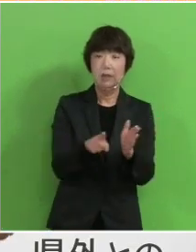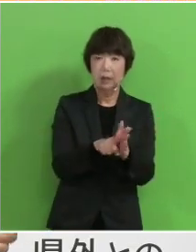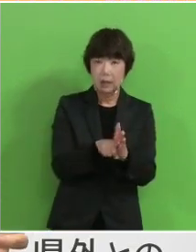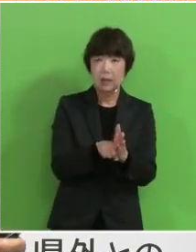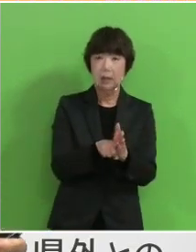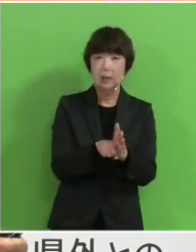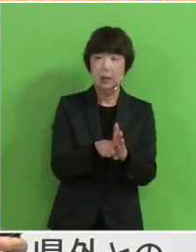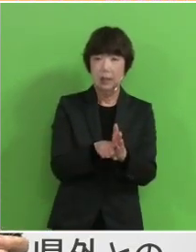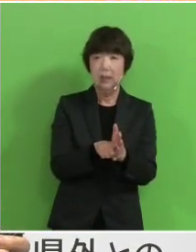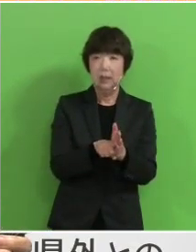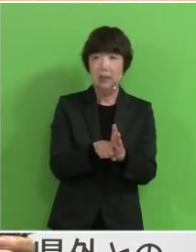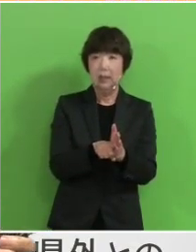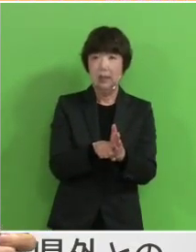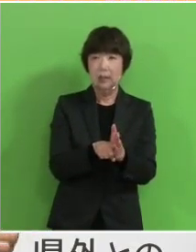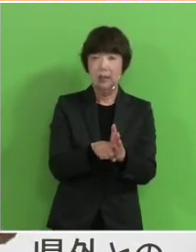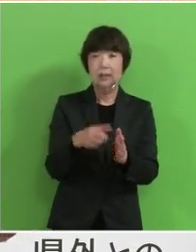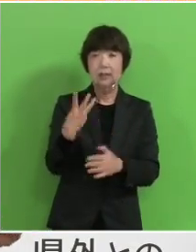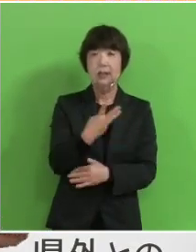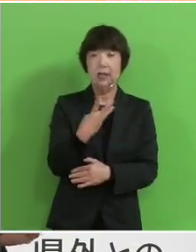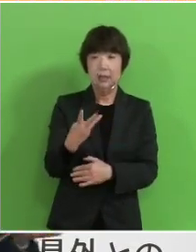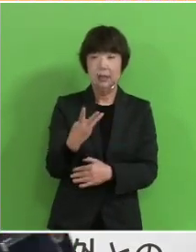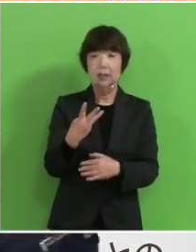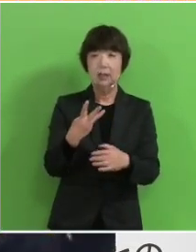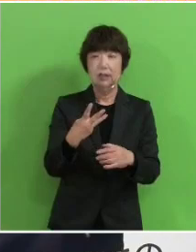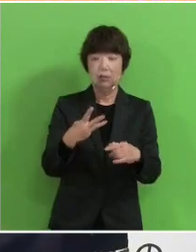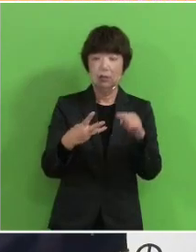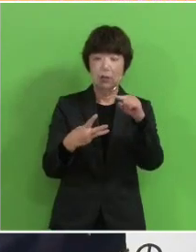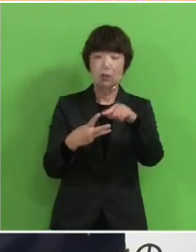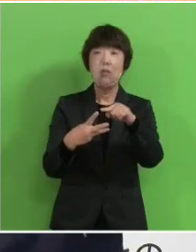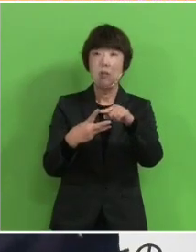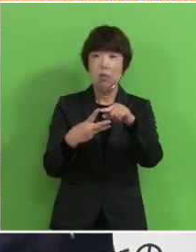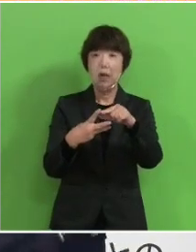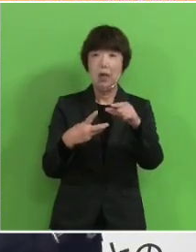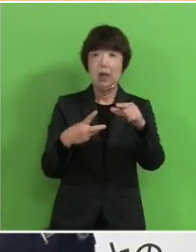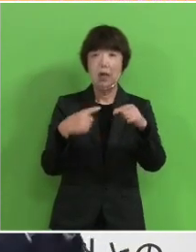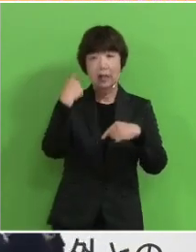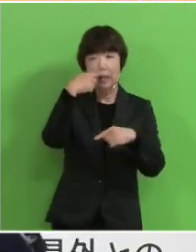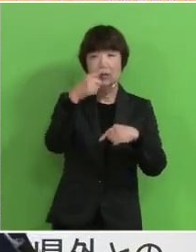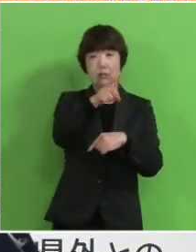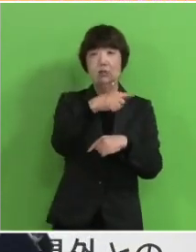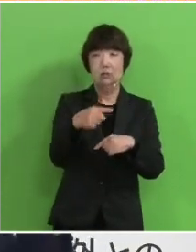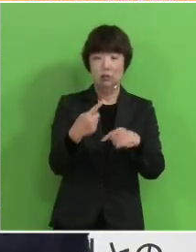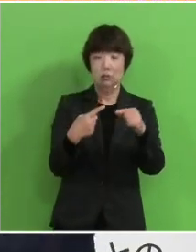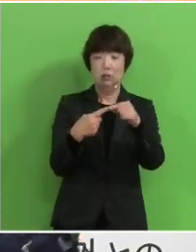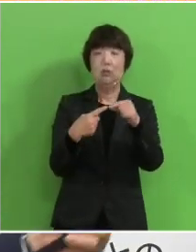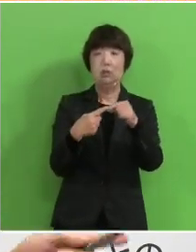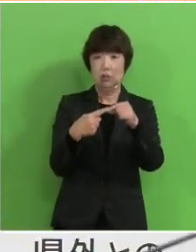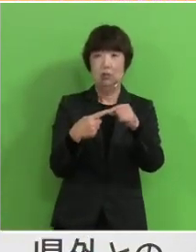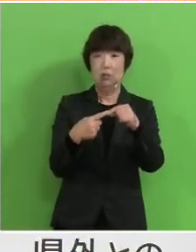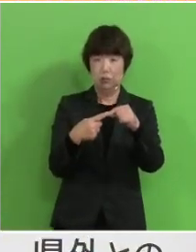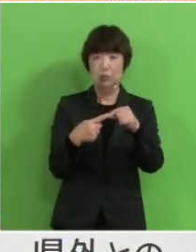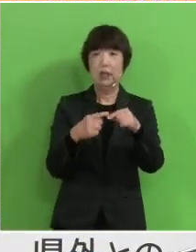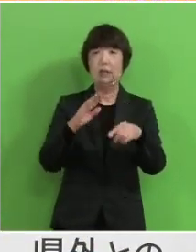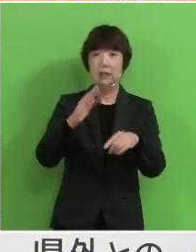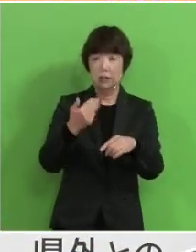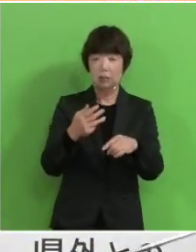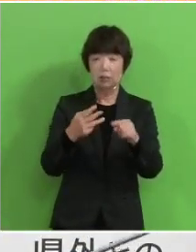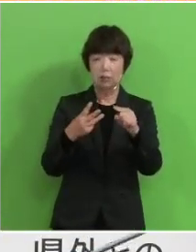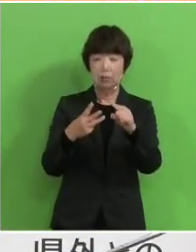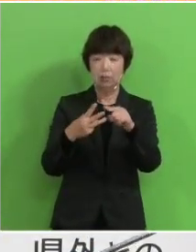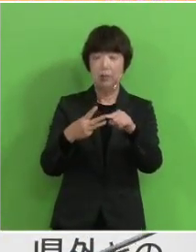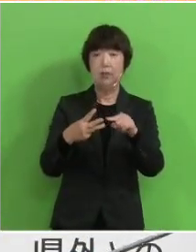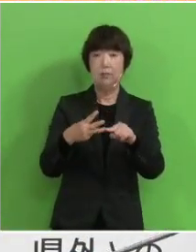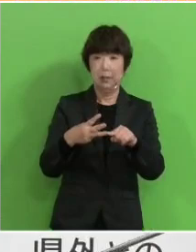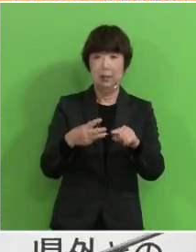sundayうち1例はこれあの外国国外での依頼でございましたけれども